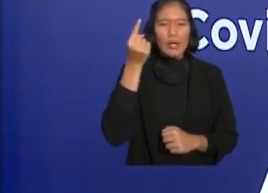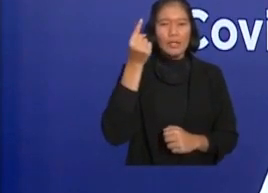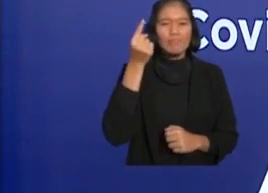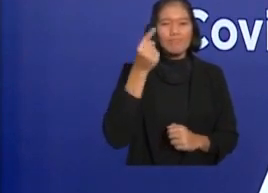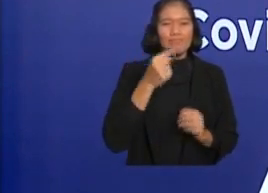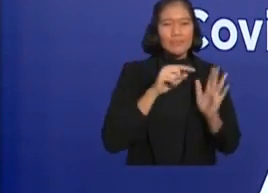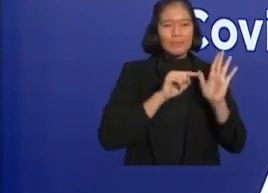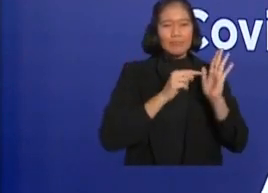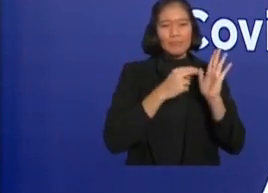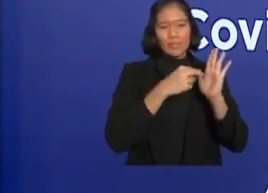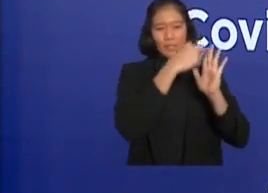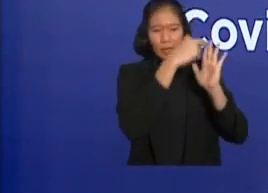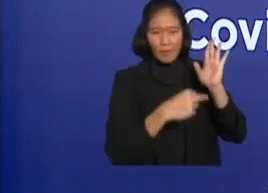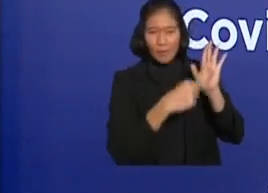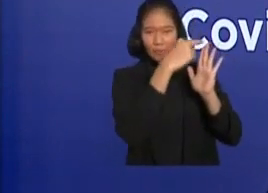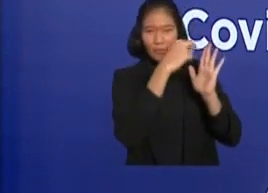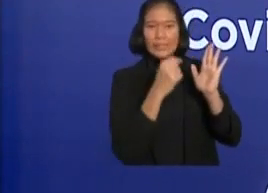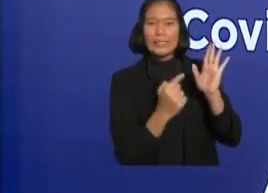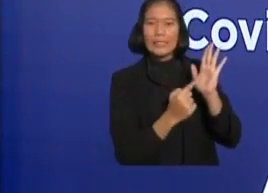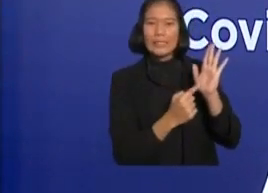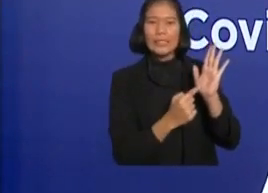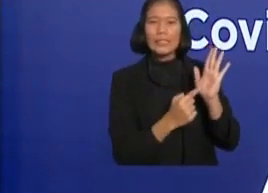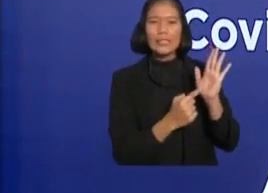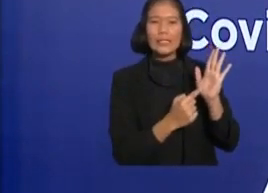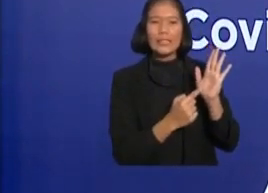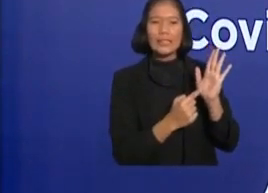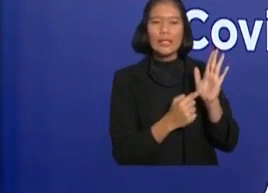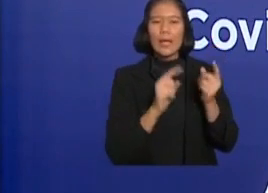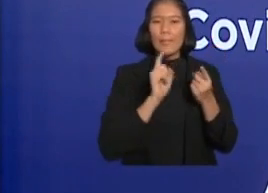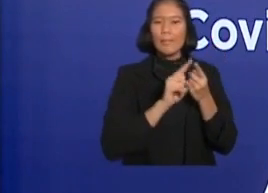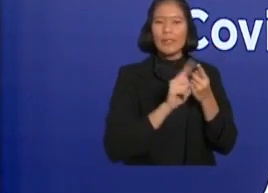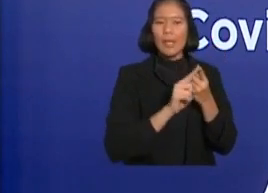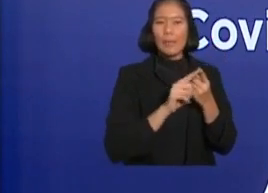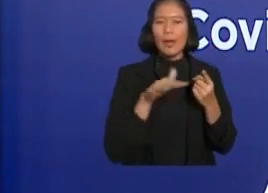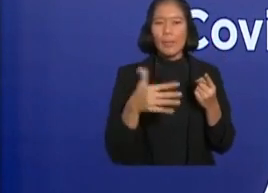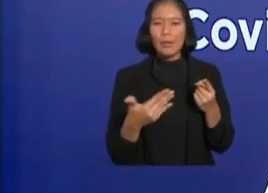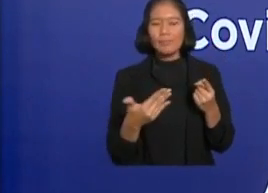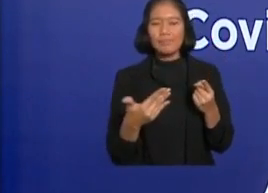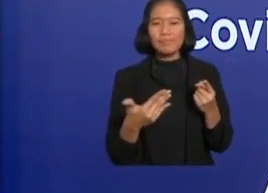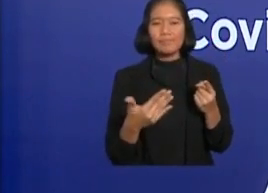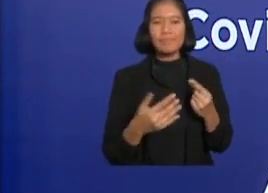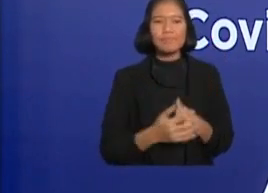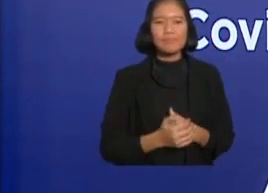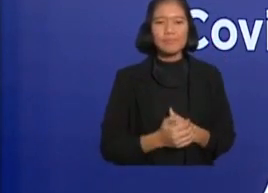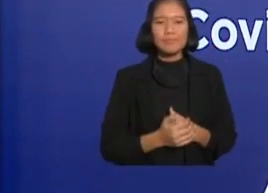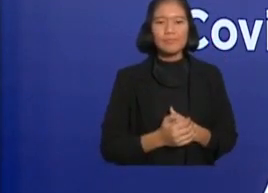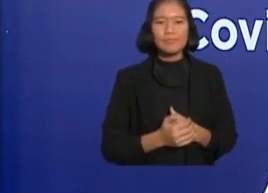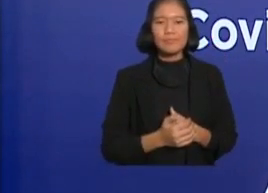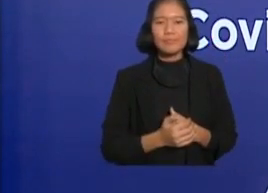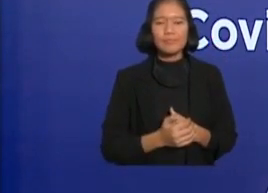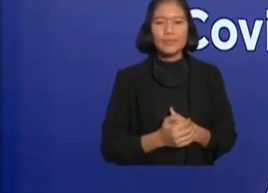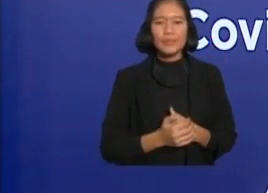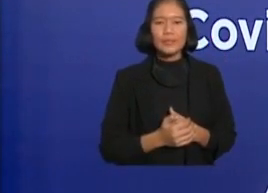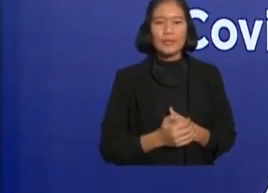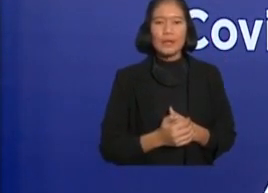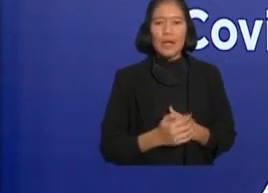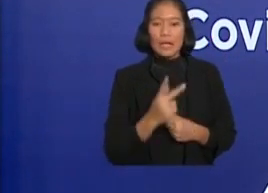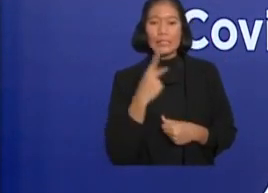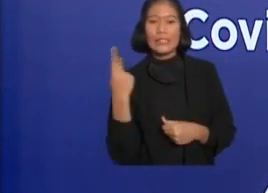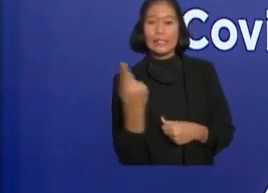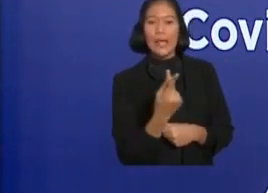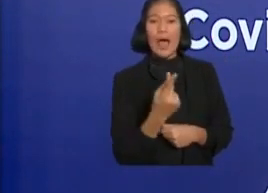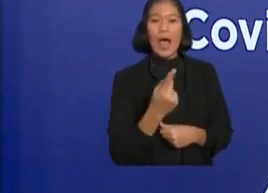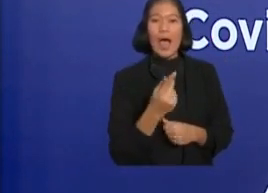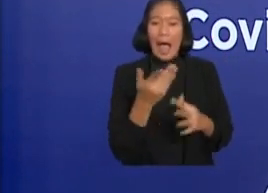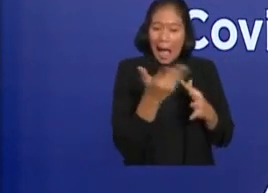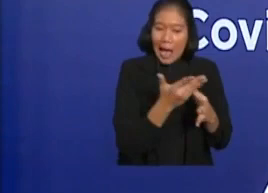gambaran dari kasusnya yang ada pertama Mungkin kita bisa bersama-sama memastikan bahwa kita